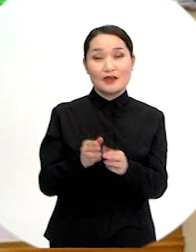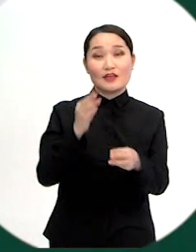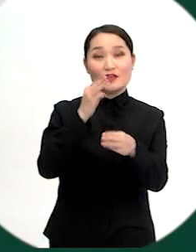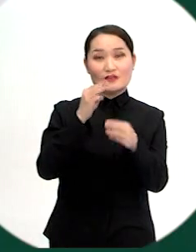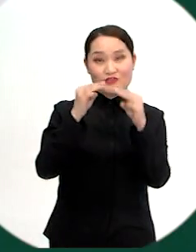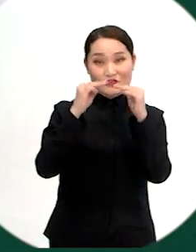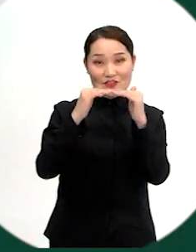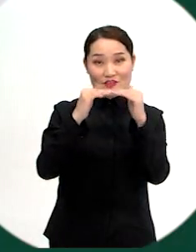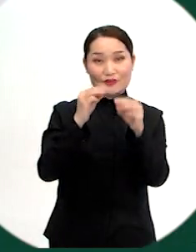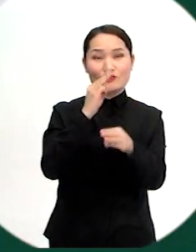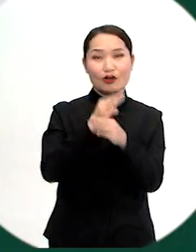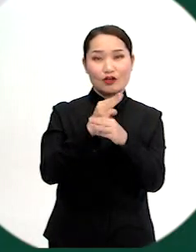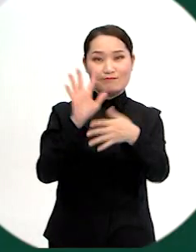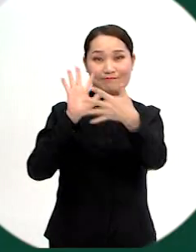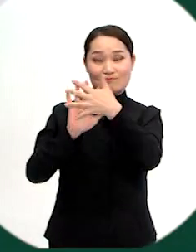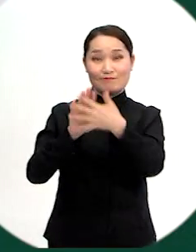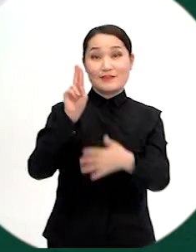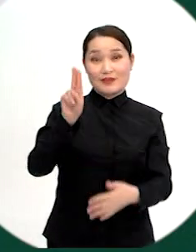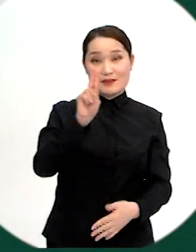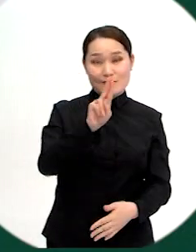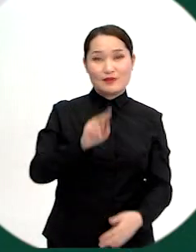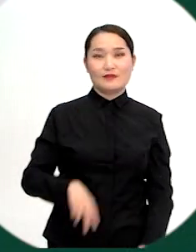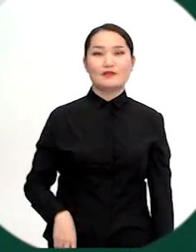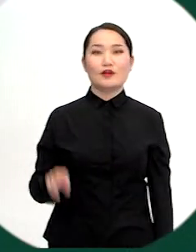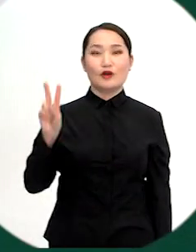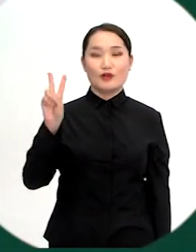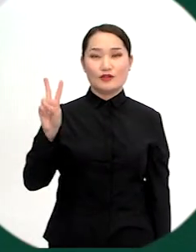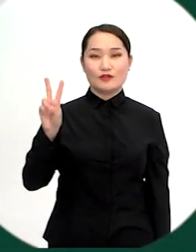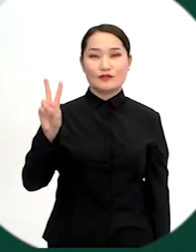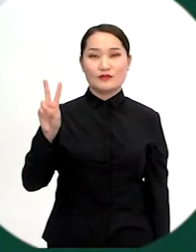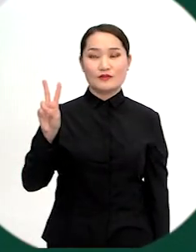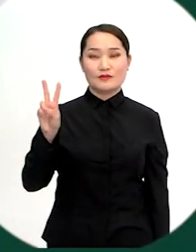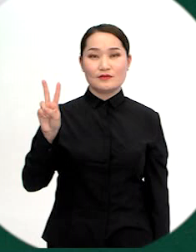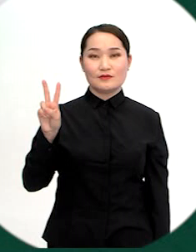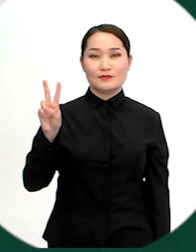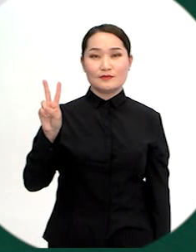тоонуудаа тэмдэглэе. Үснэгтэндээ 2,